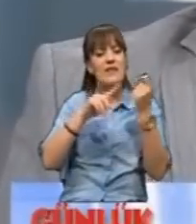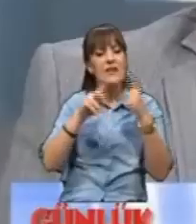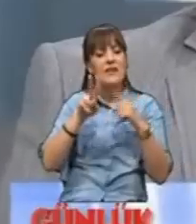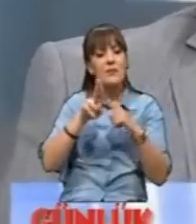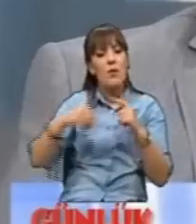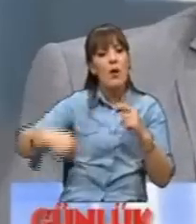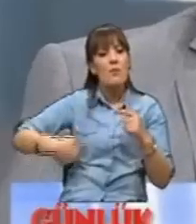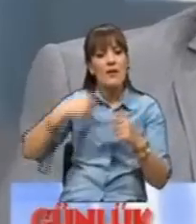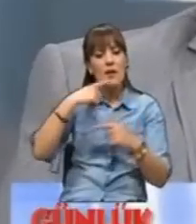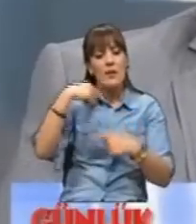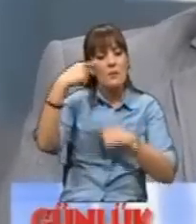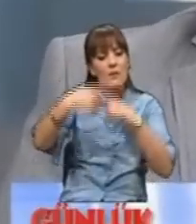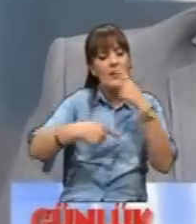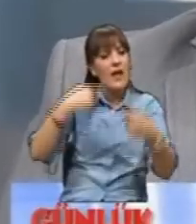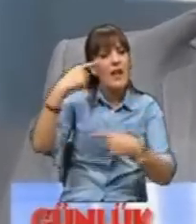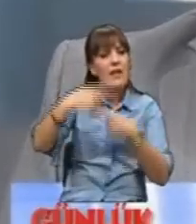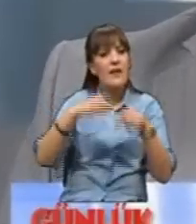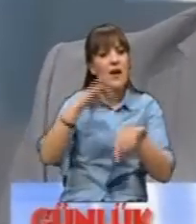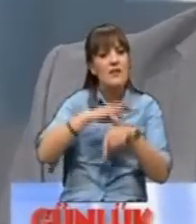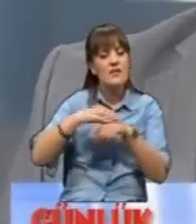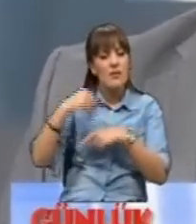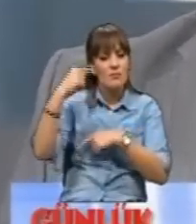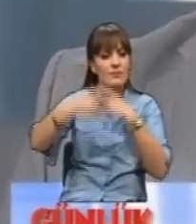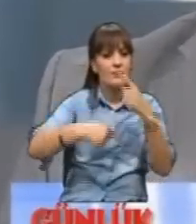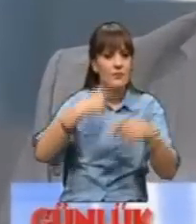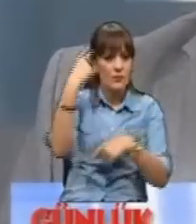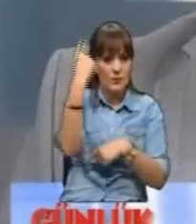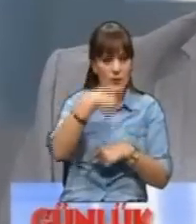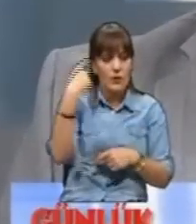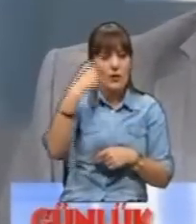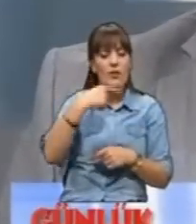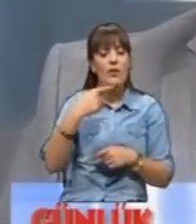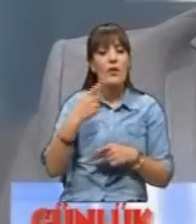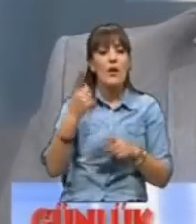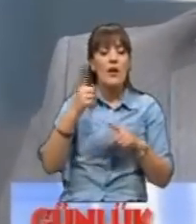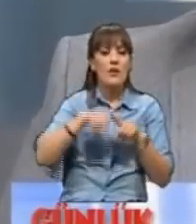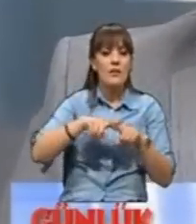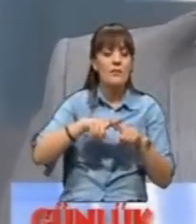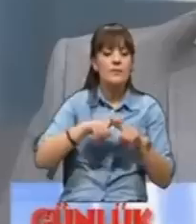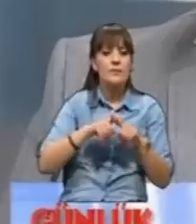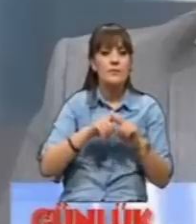takım rahatsızlıklardan dolayı artı şeylerden dolayı,